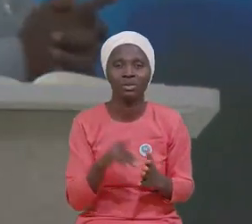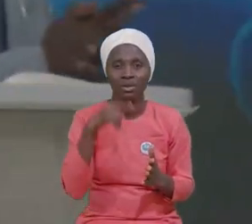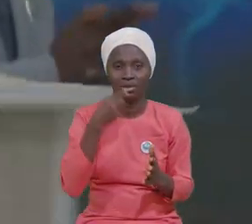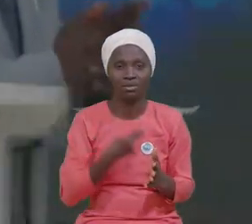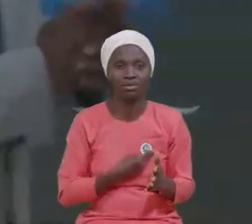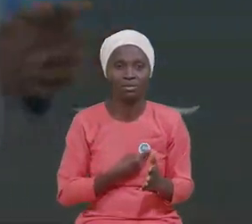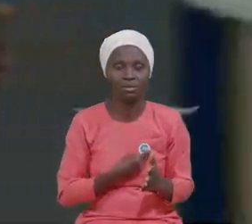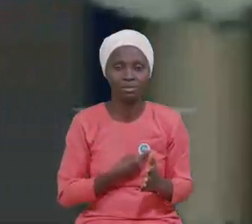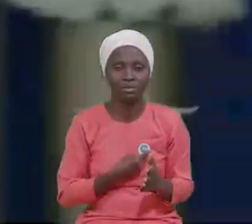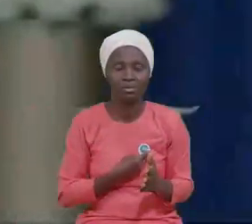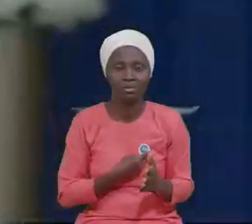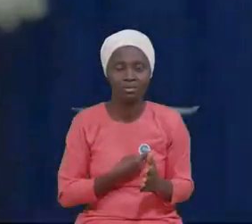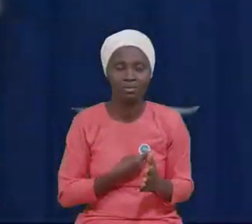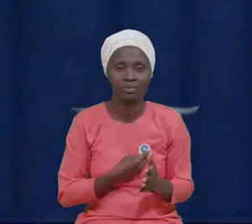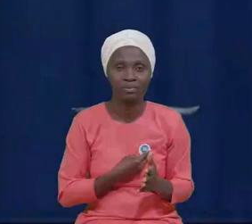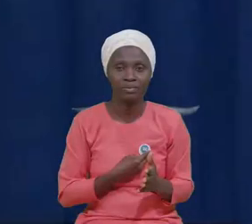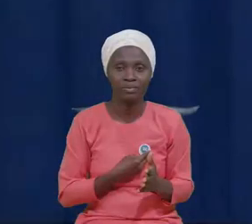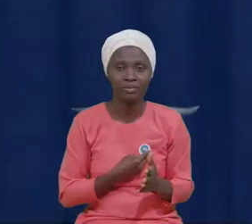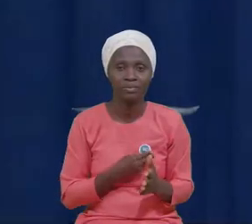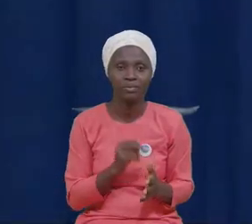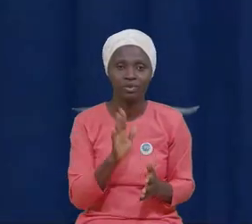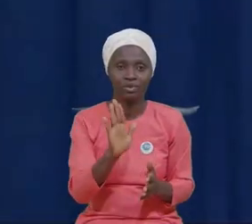Verset 20 nous dit,